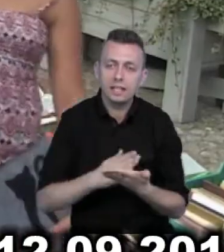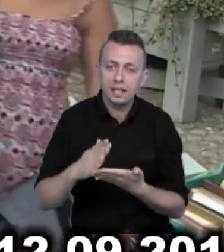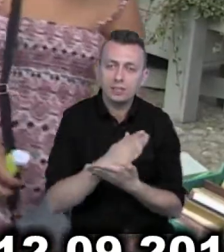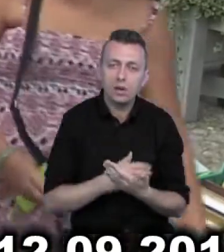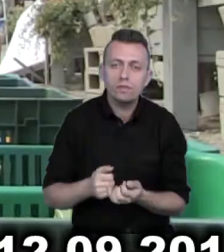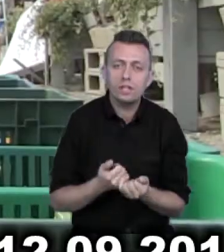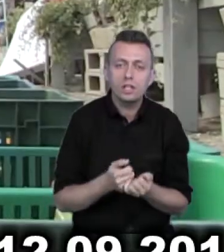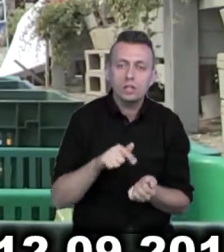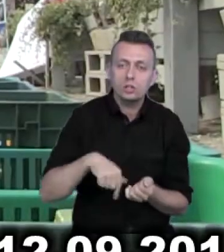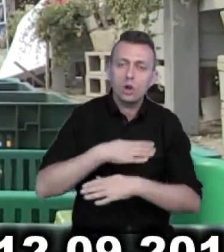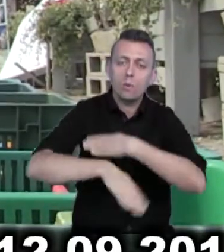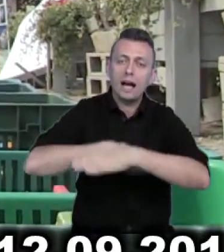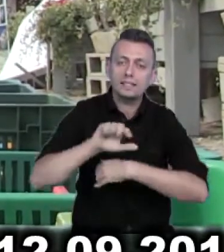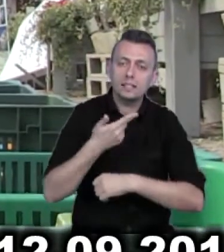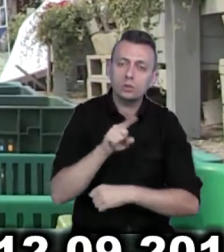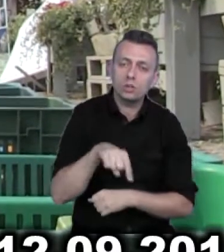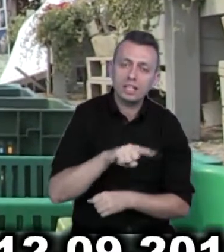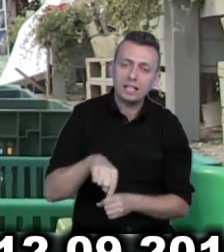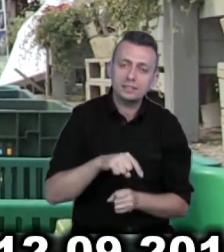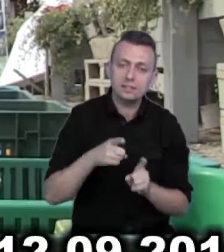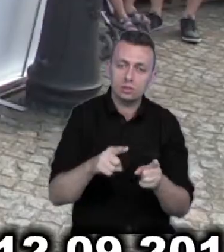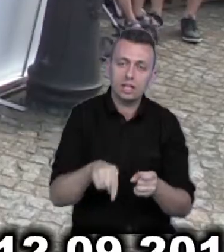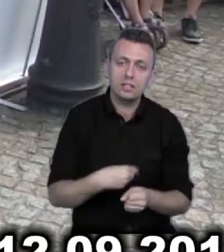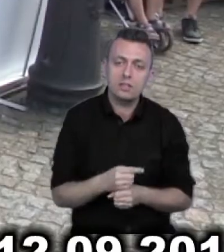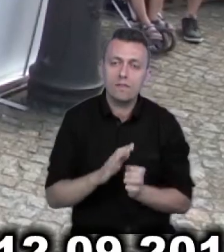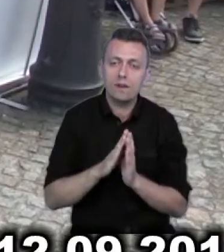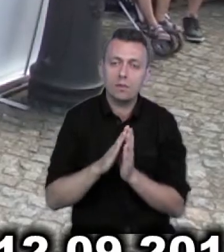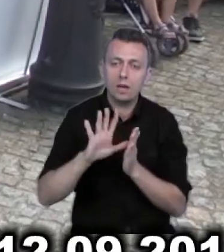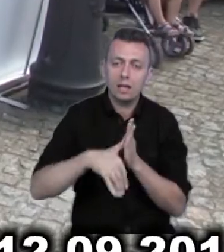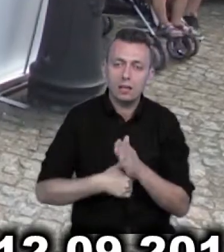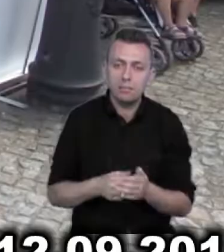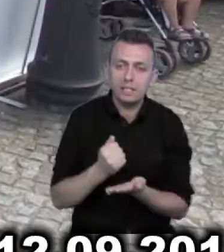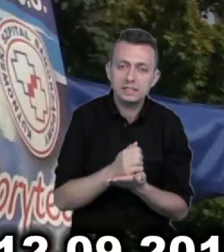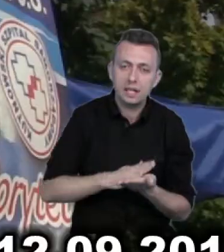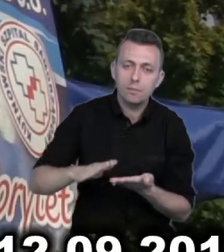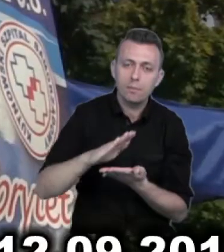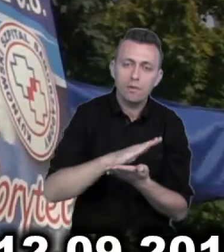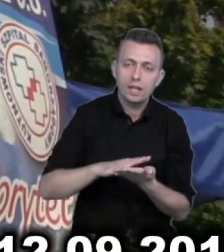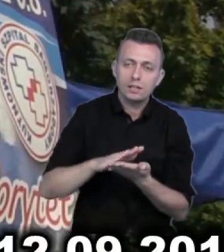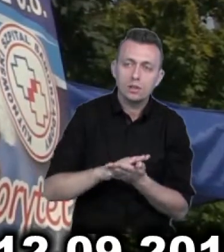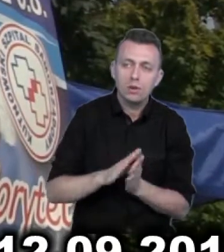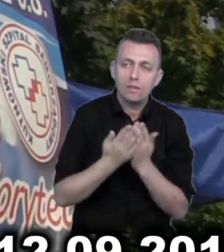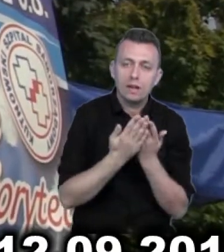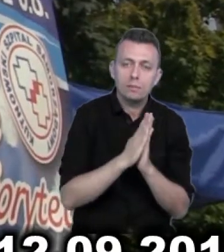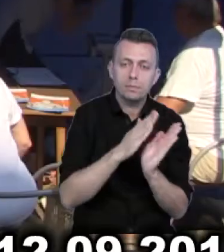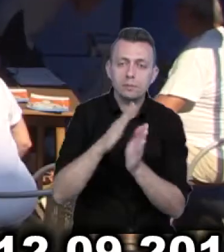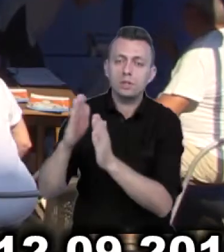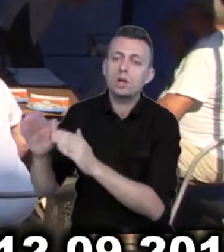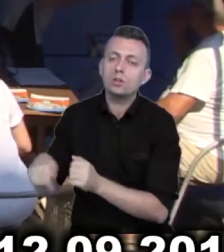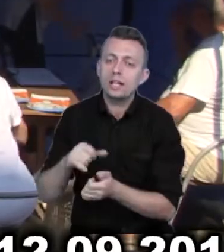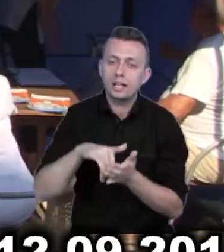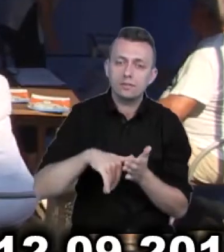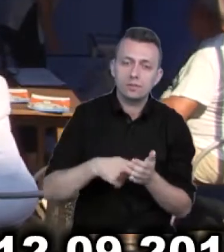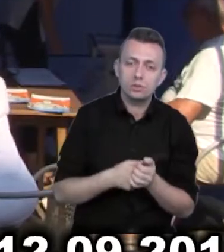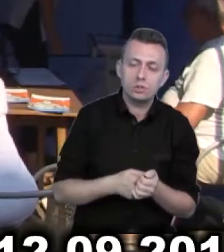Tę akcję już po raz drugi zorganizowała Miejska i Powiatowa Biblioteka Publiczna w Kutnie. Również i Kutnowski Szpital Samorządowy miał swój namiot. Można